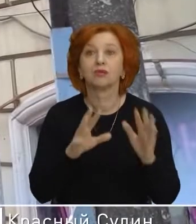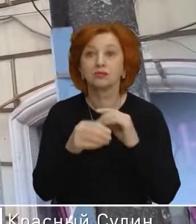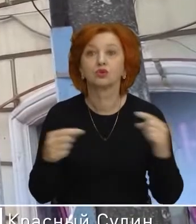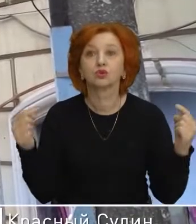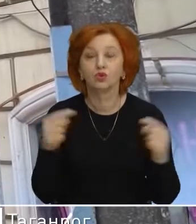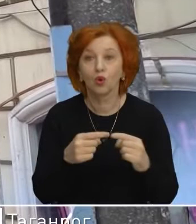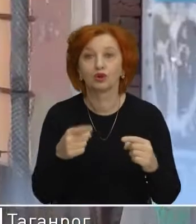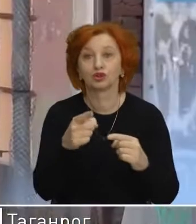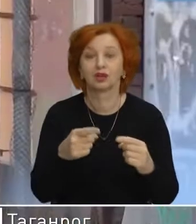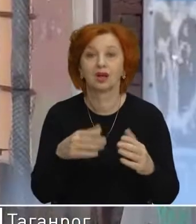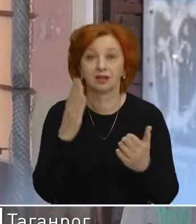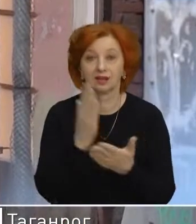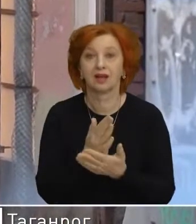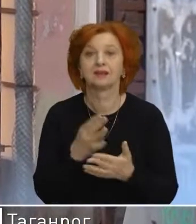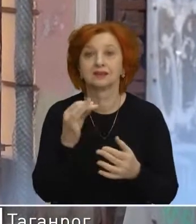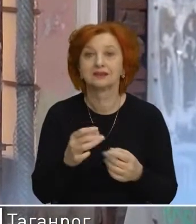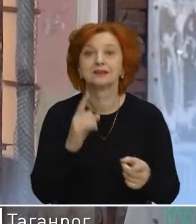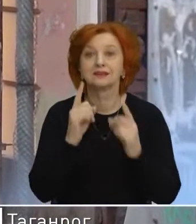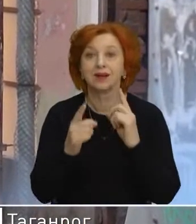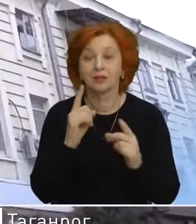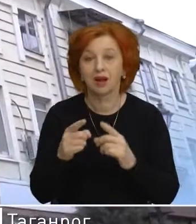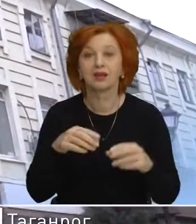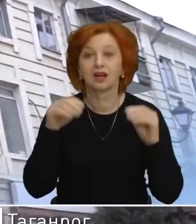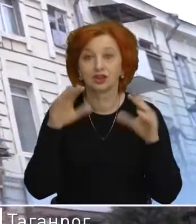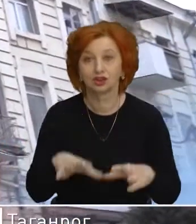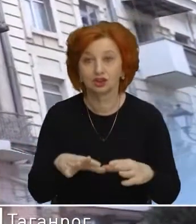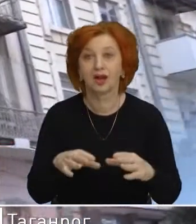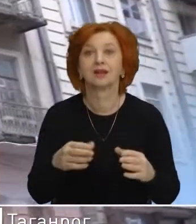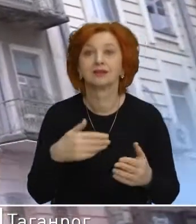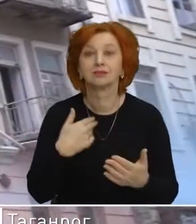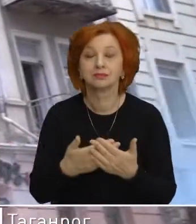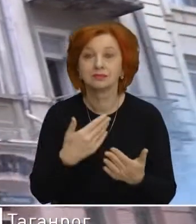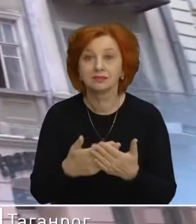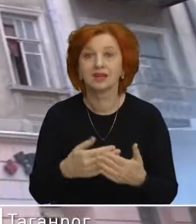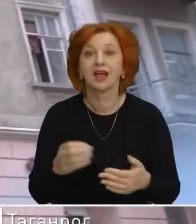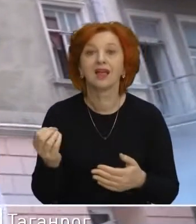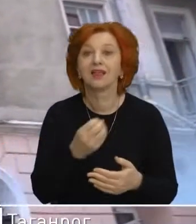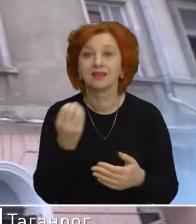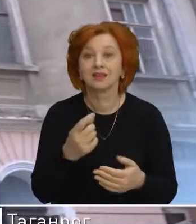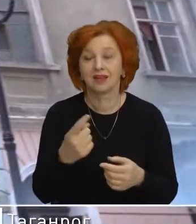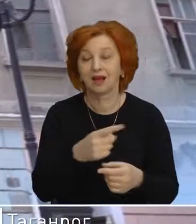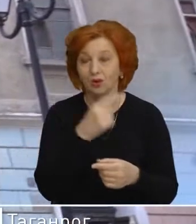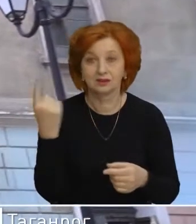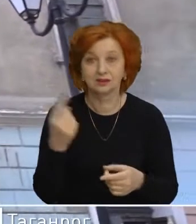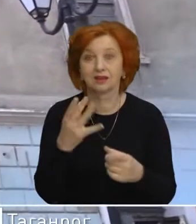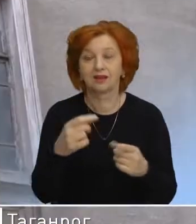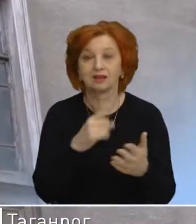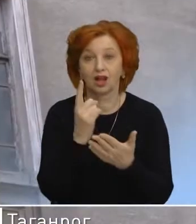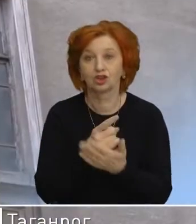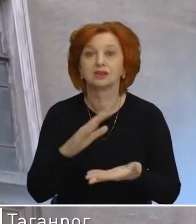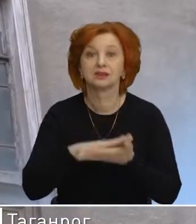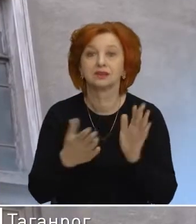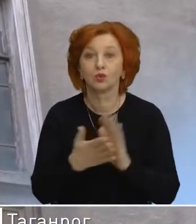точно плохое решение. Заксобрание области, опираясь на инициативу «Единой России», намерено найти решение для исправления